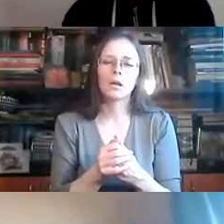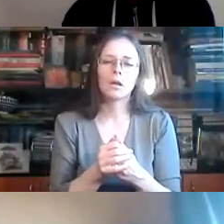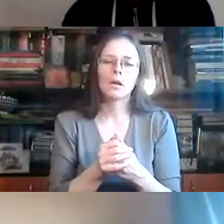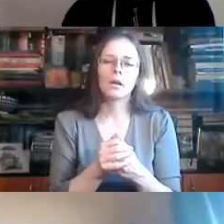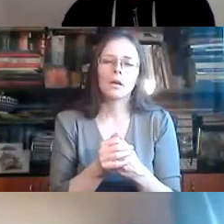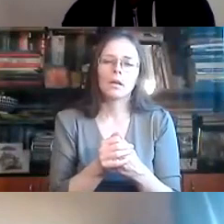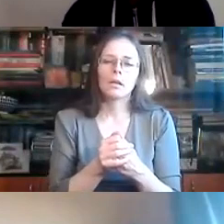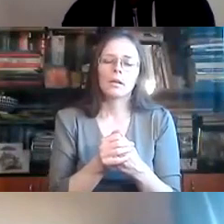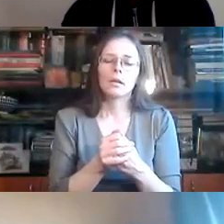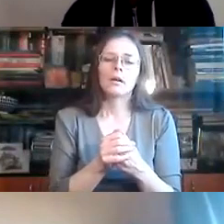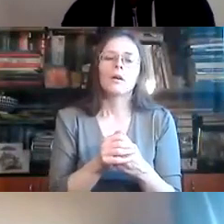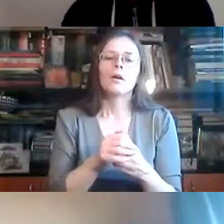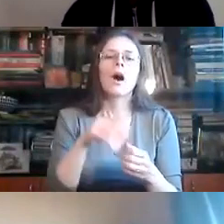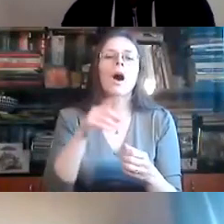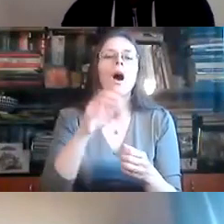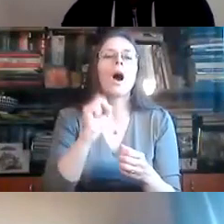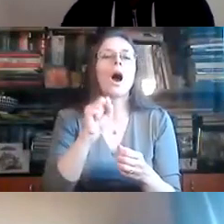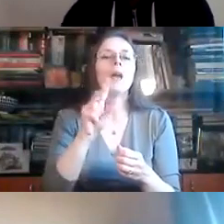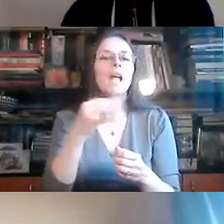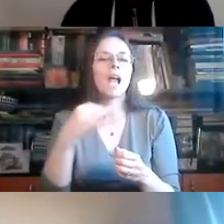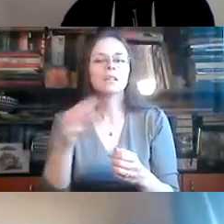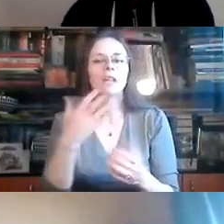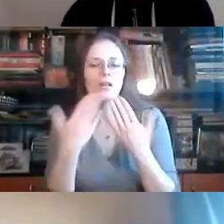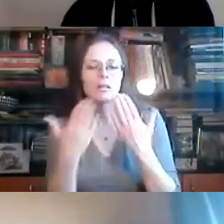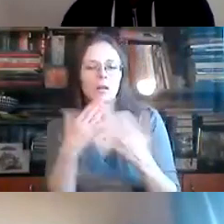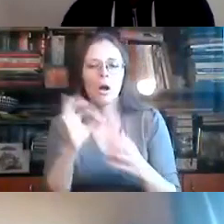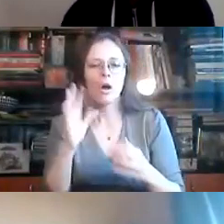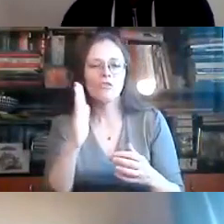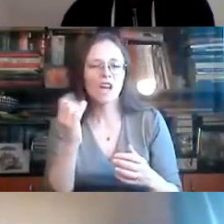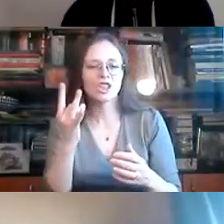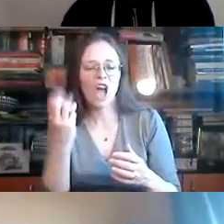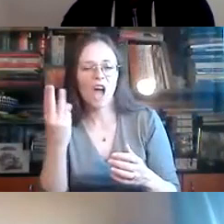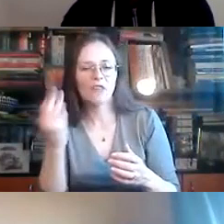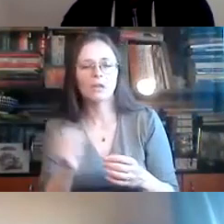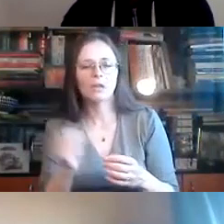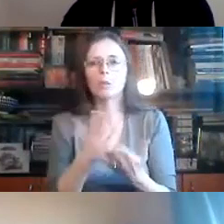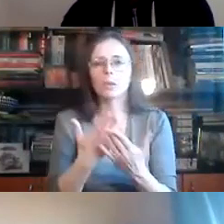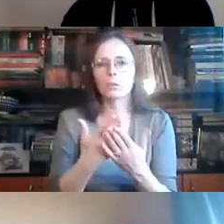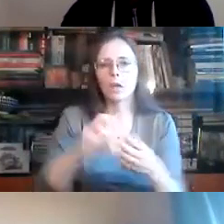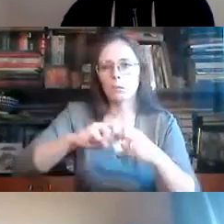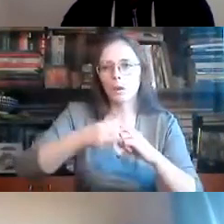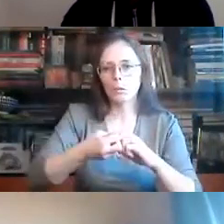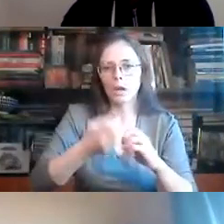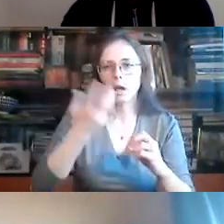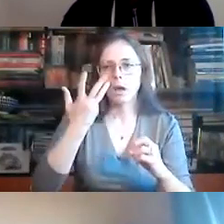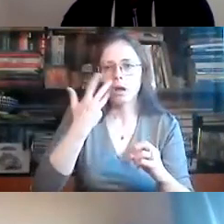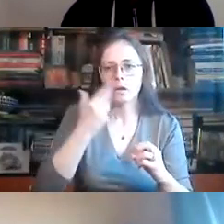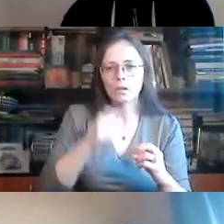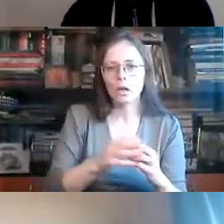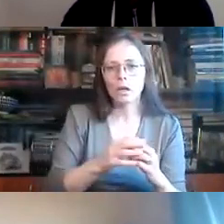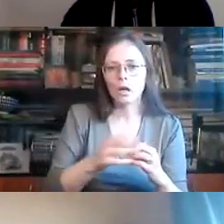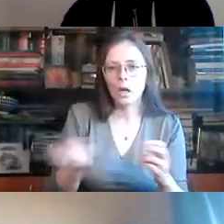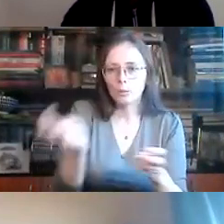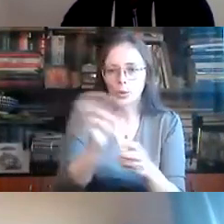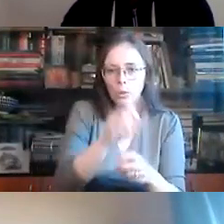самом деле я встречаюсь с такими проблемами, когда мои коллеги приходят и просто заполняют время студентов, эту пару,